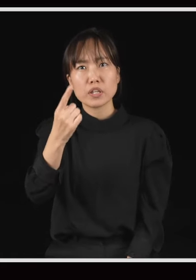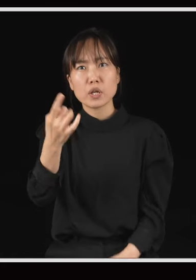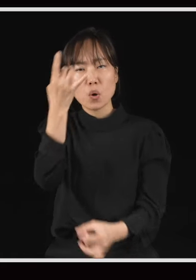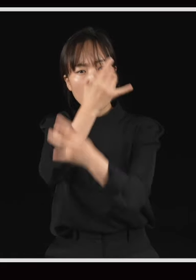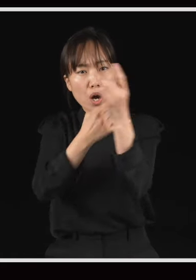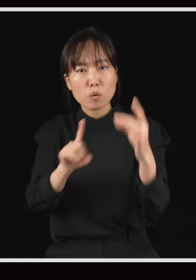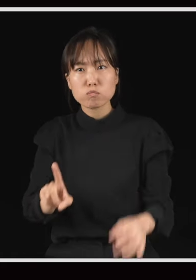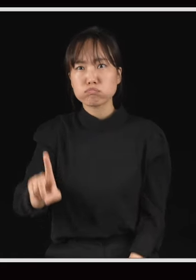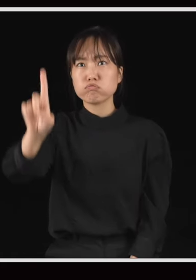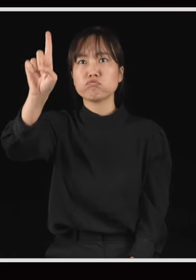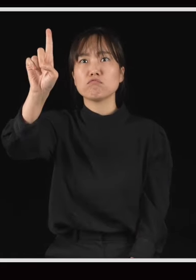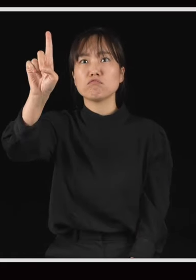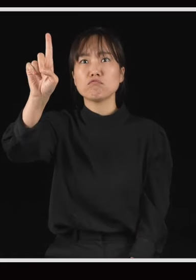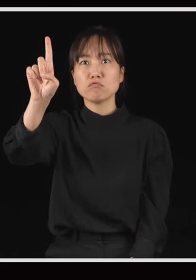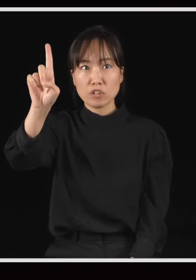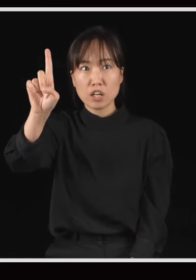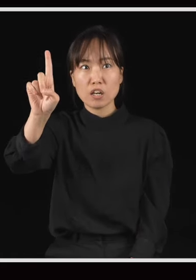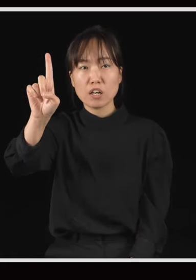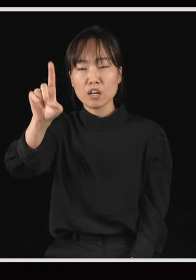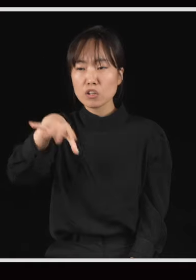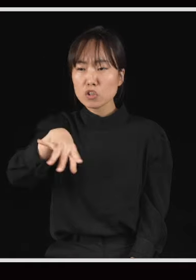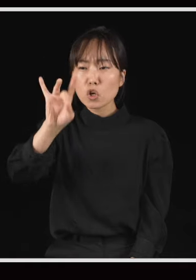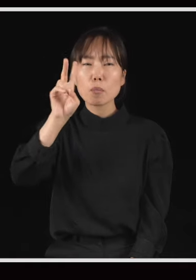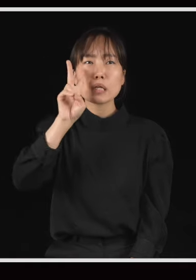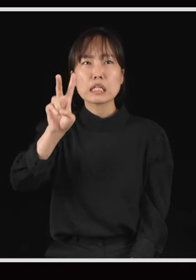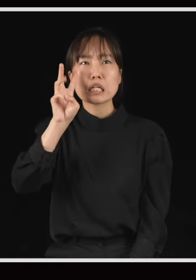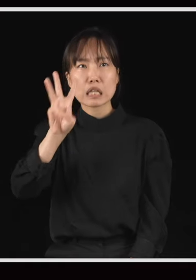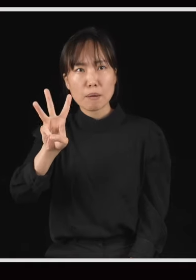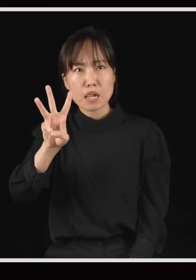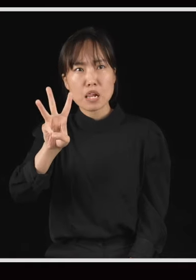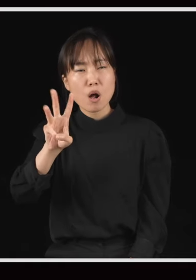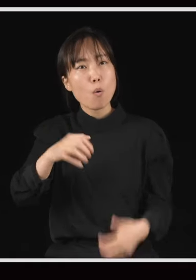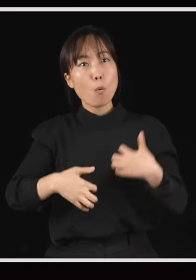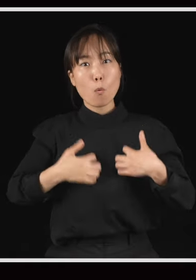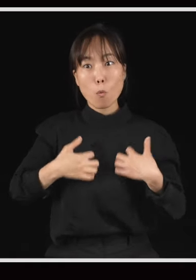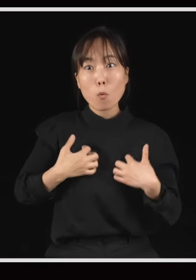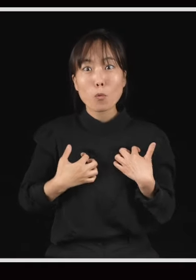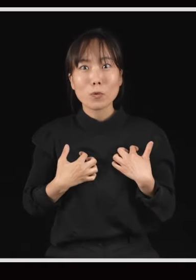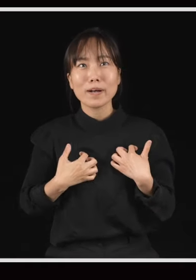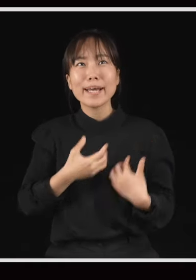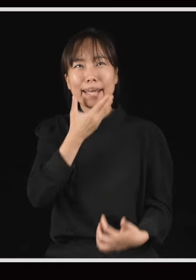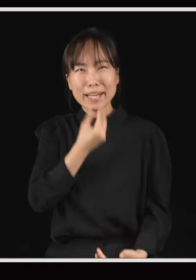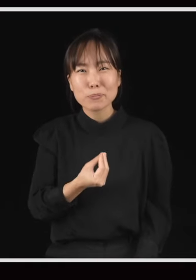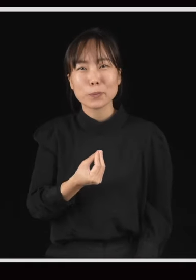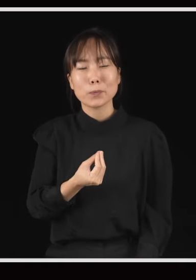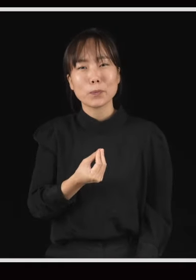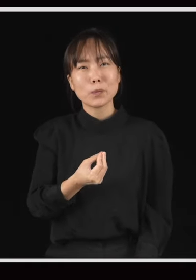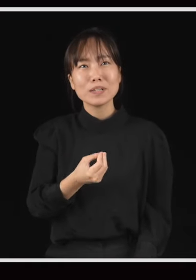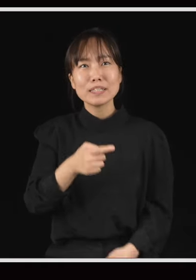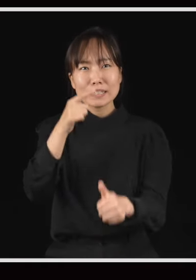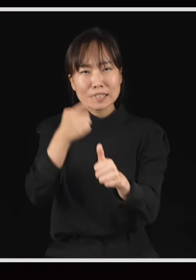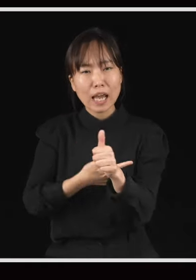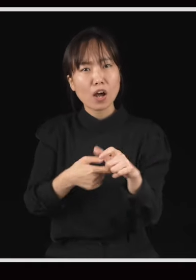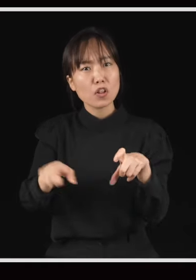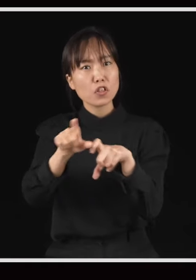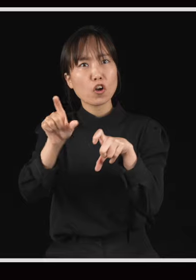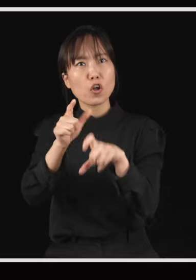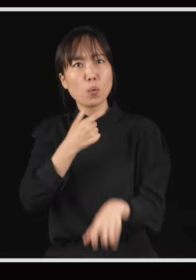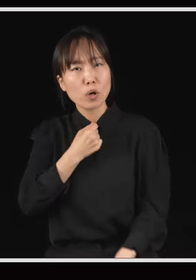주는 게 이제 나에게 다시 들어왔다고 생각을 하는 거죠. 처음 2, 3일 동안은 굉장히 즐겁습니다. 매우 즐겁죠.